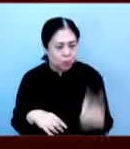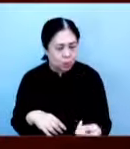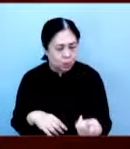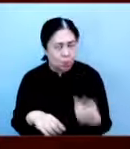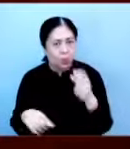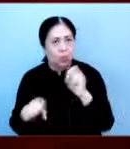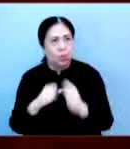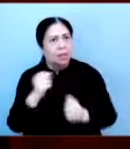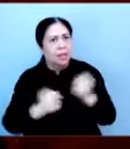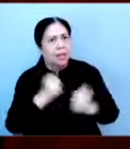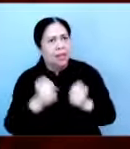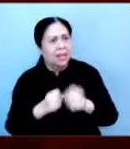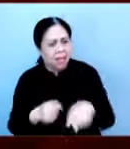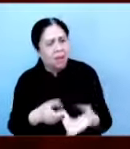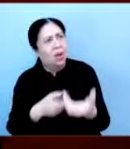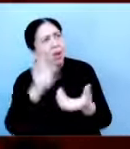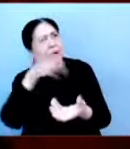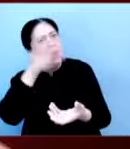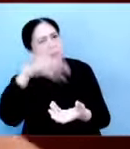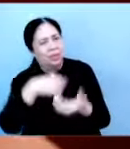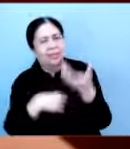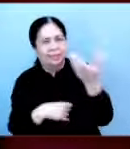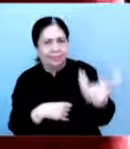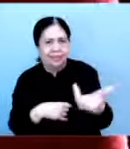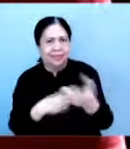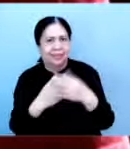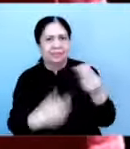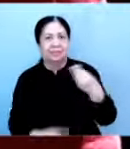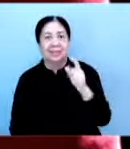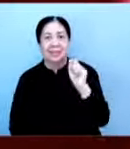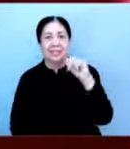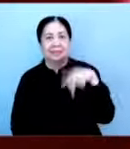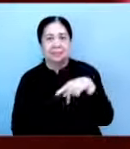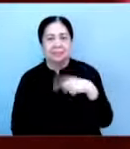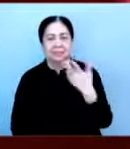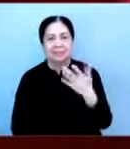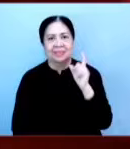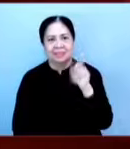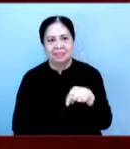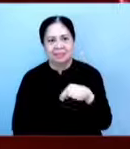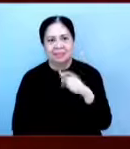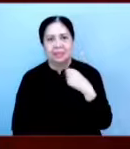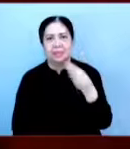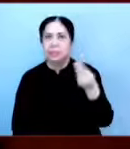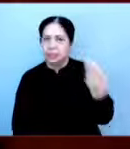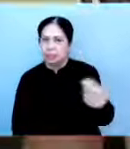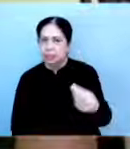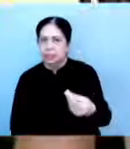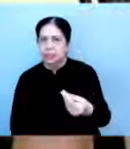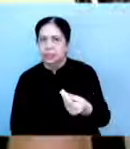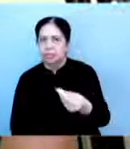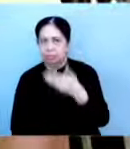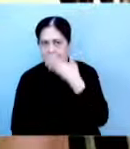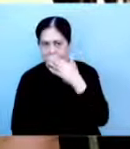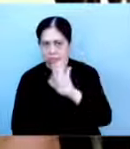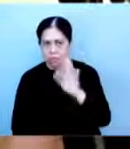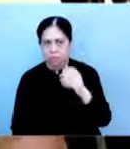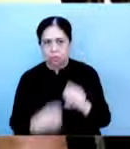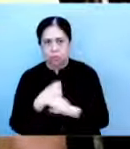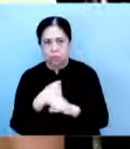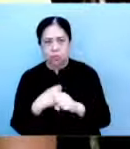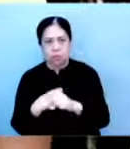hinabol ko po talaga siya nasoli ko naman po binigyan niya ako ng tip Syempre po dapat kailangan mo ibigay kasi masama yon pitaka